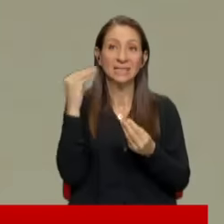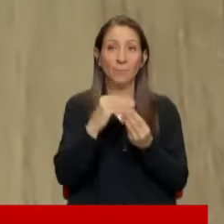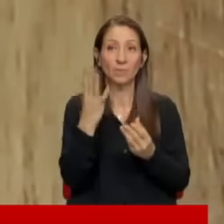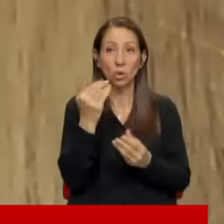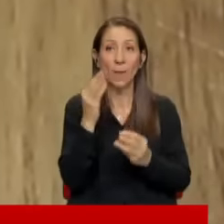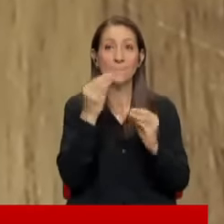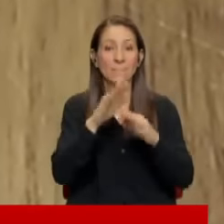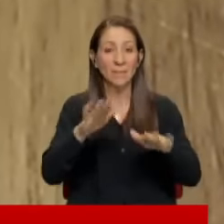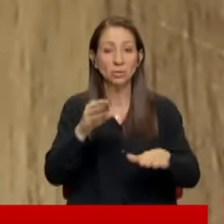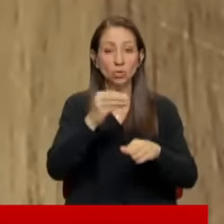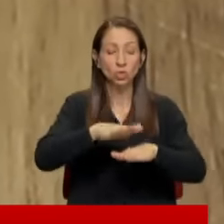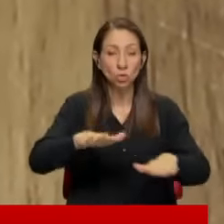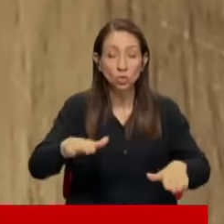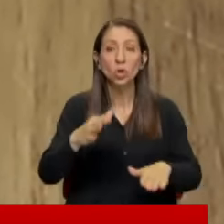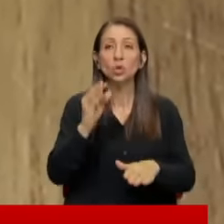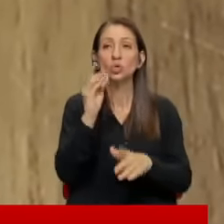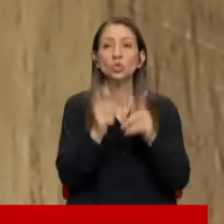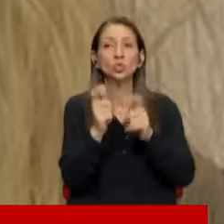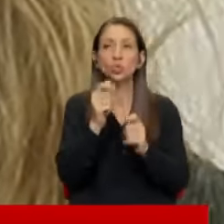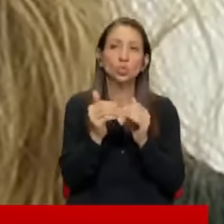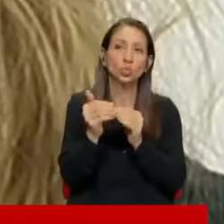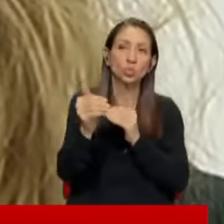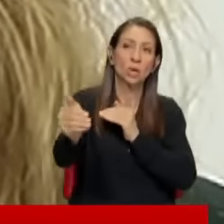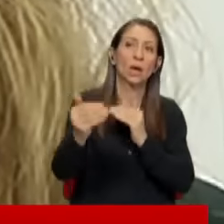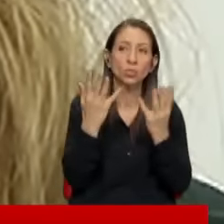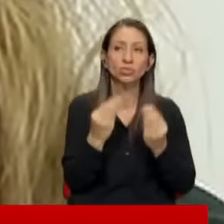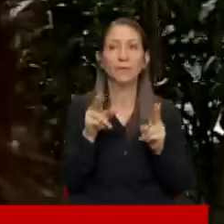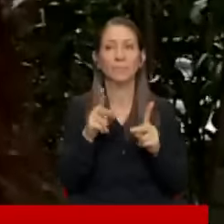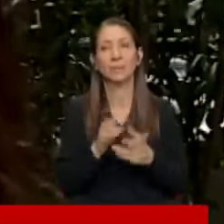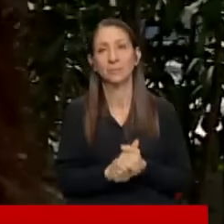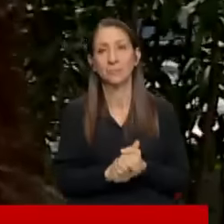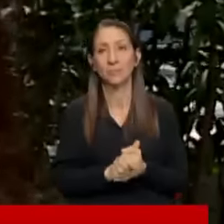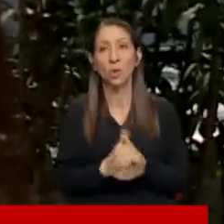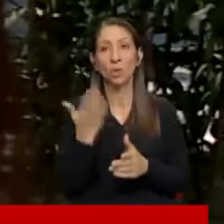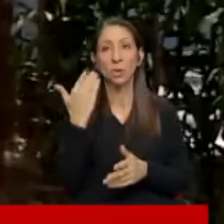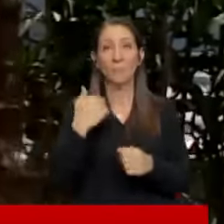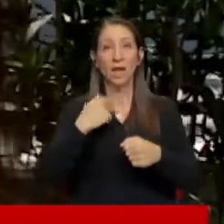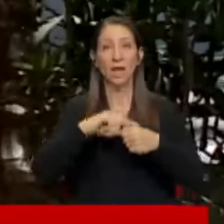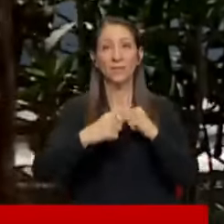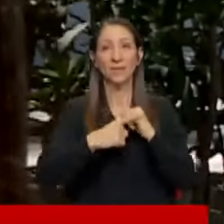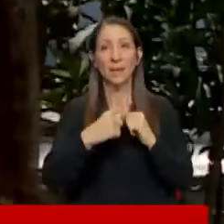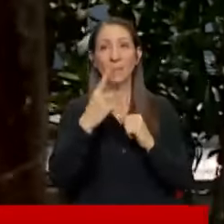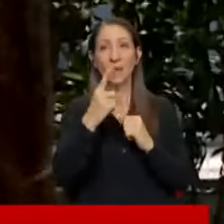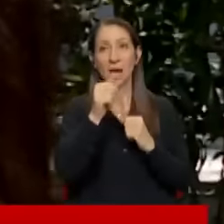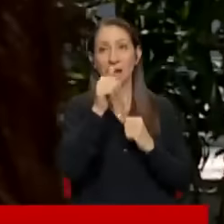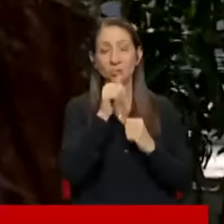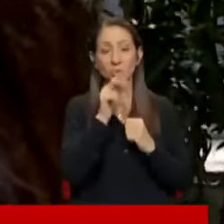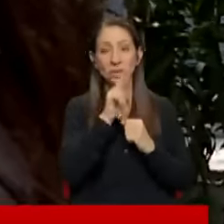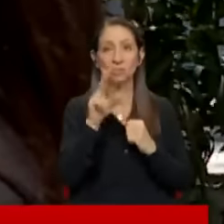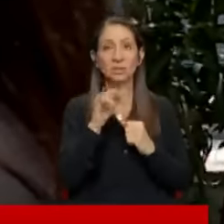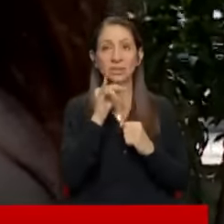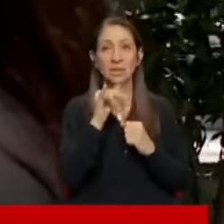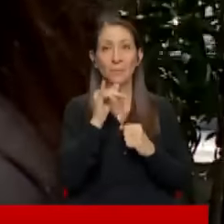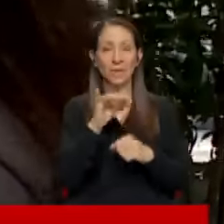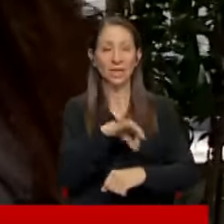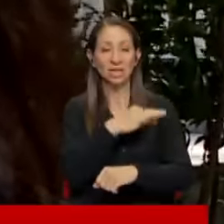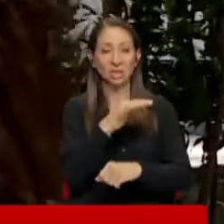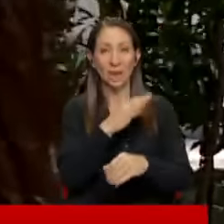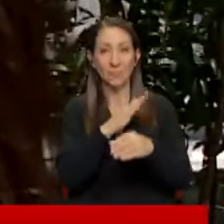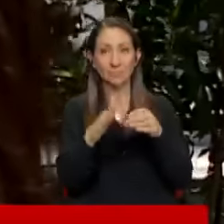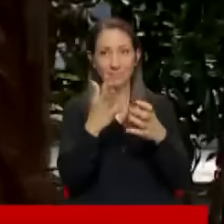Yani bebekler ve çocuklar süte daha da uzaktan bakacak gibi görünüyor. Önceden ben haftada bir 600-700 gramlık kaşar